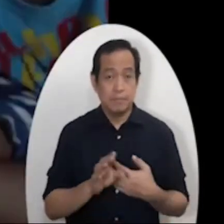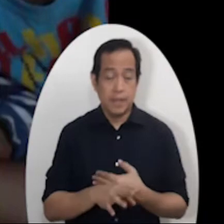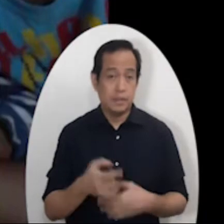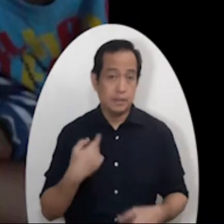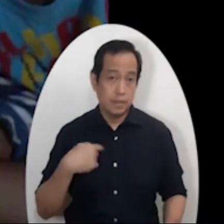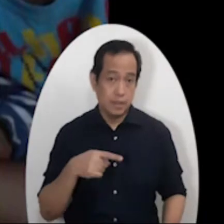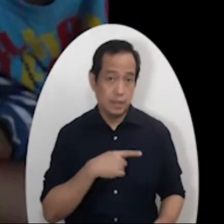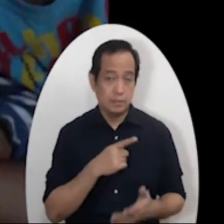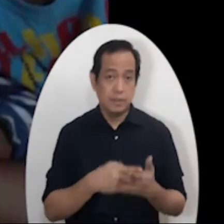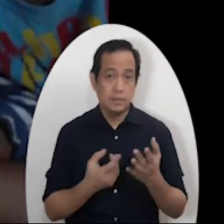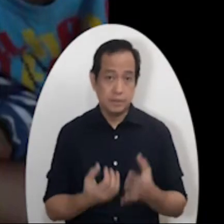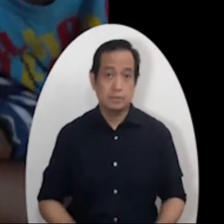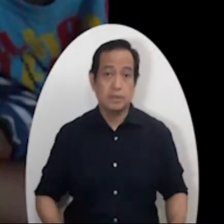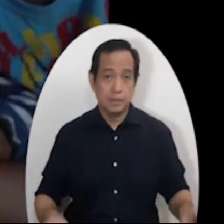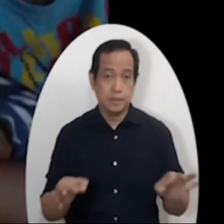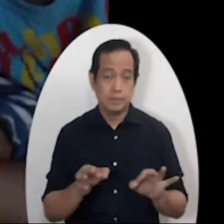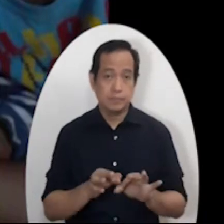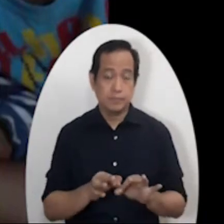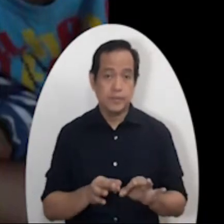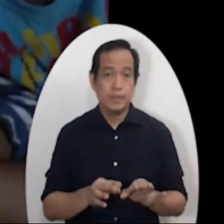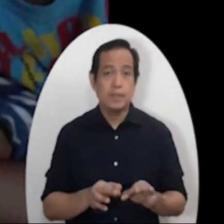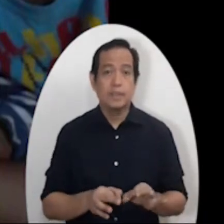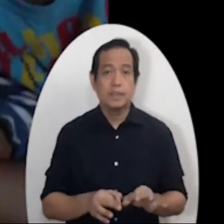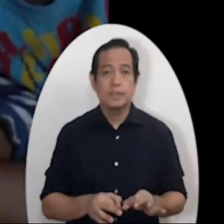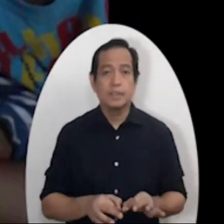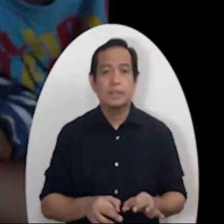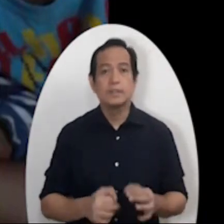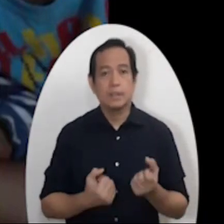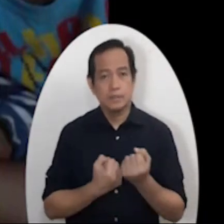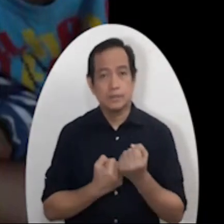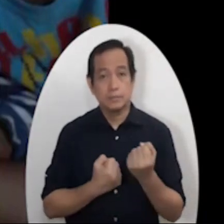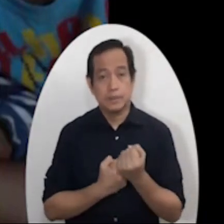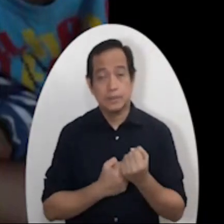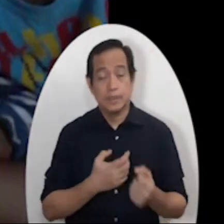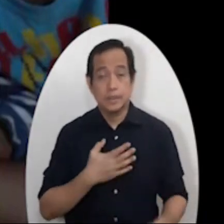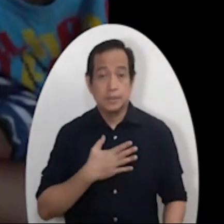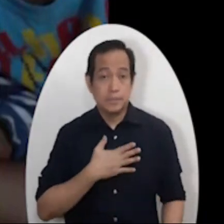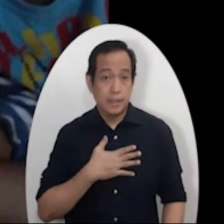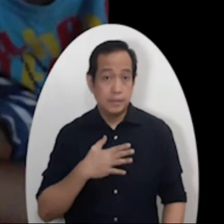ngayon. Kapwa ko, mahal ko.